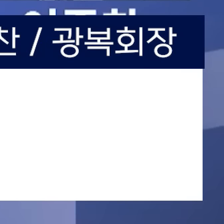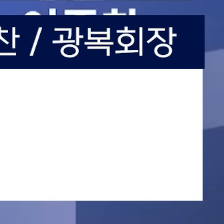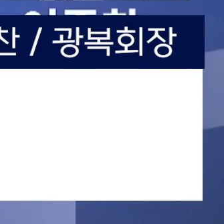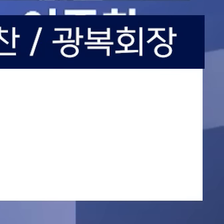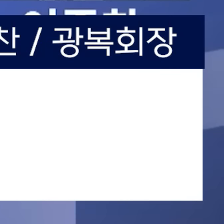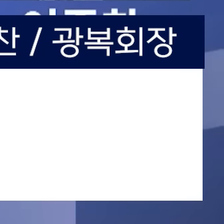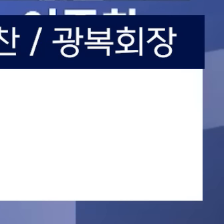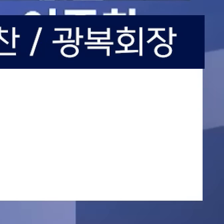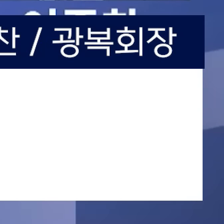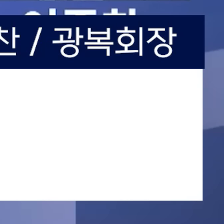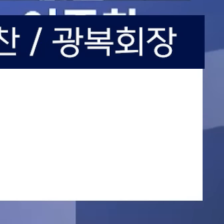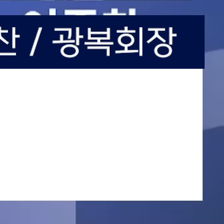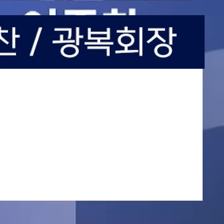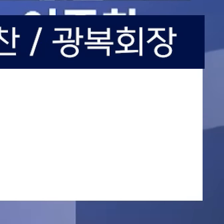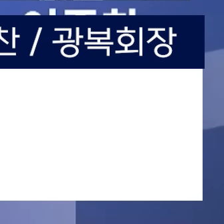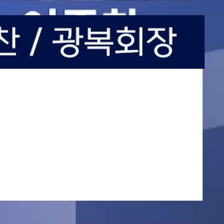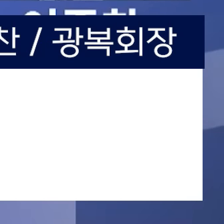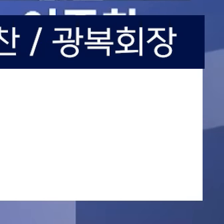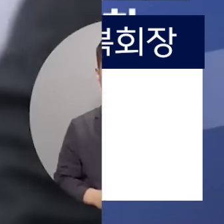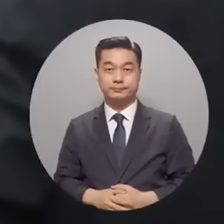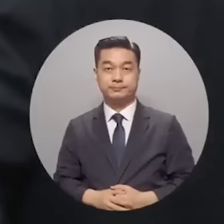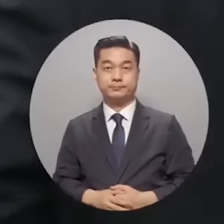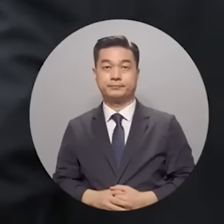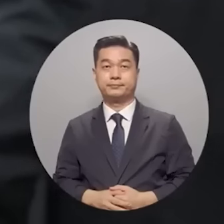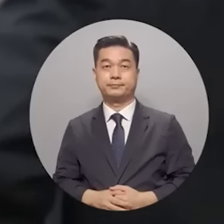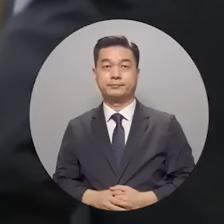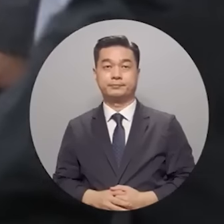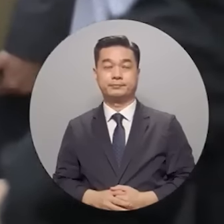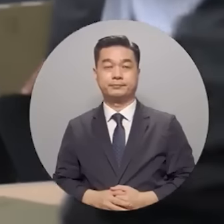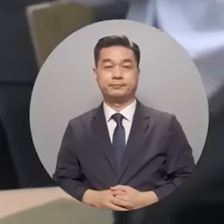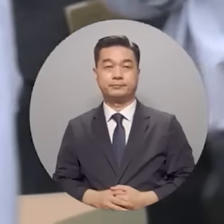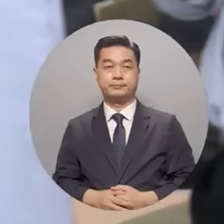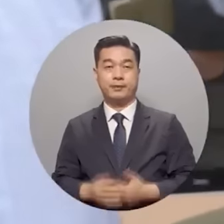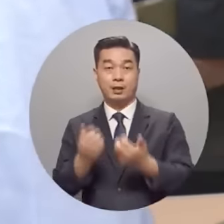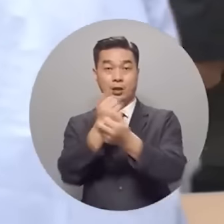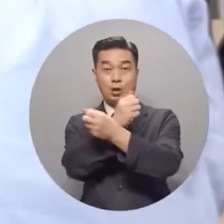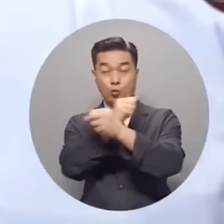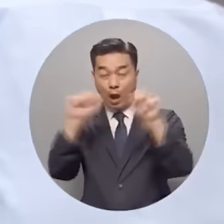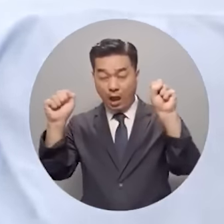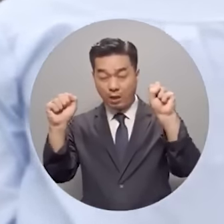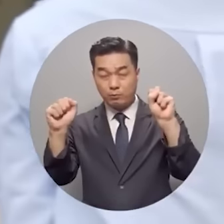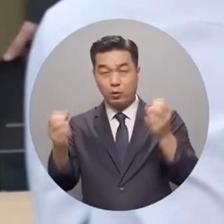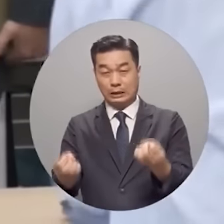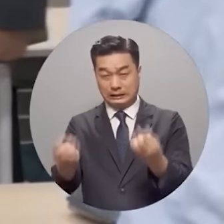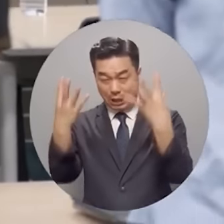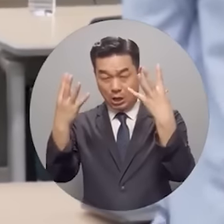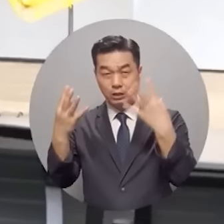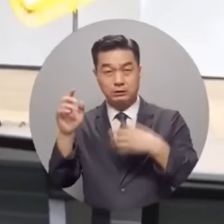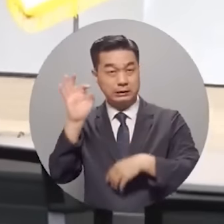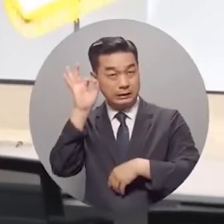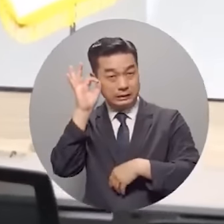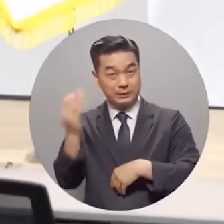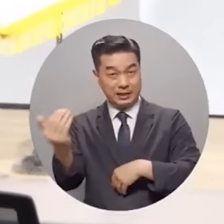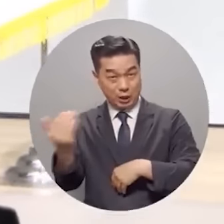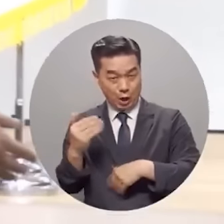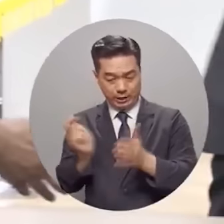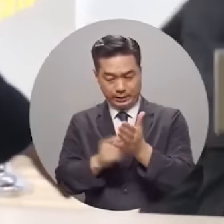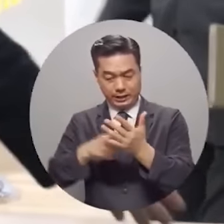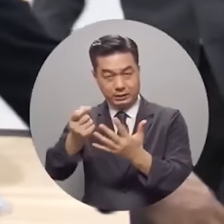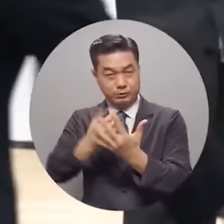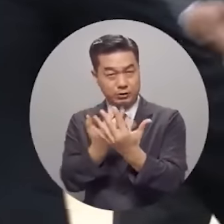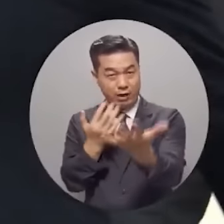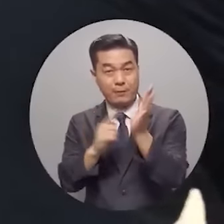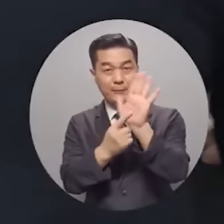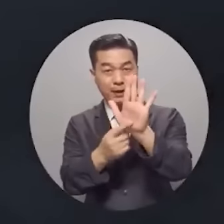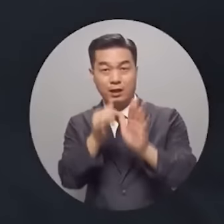불안한 감을 갖고 있습니다 광복절을 열흘 앞두고 이종창 광복 회장이 긴 기자 의견을